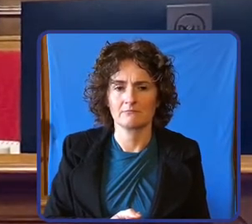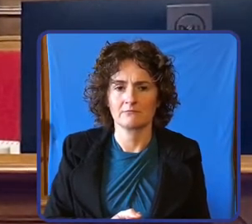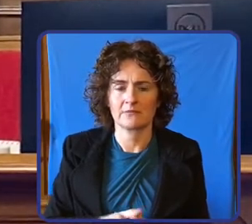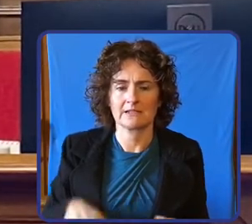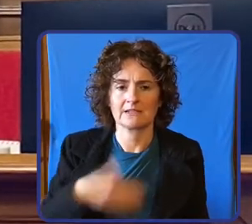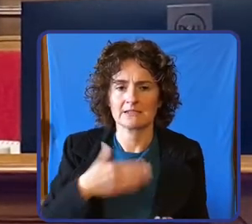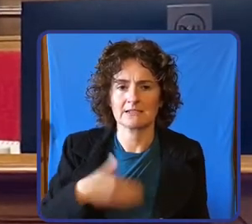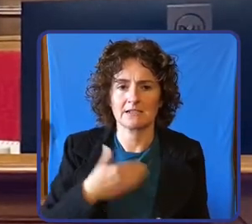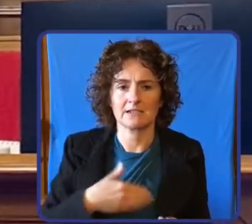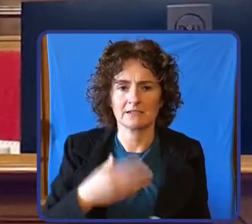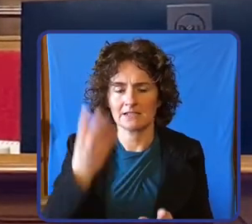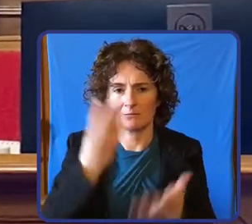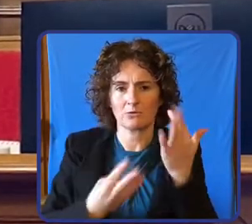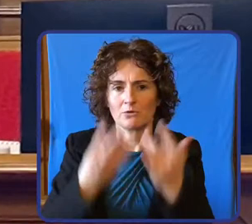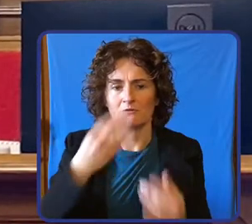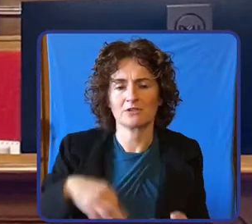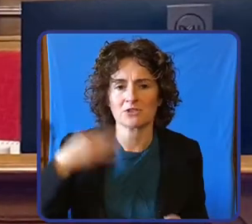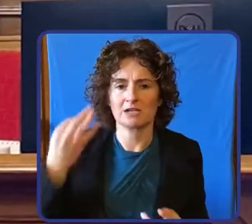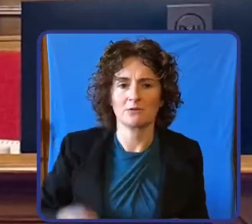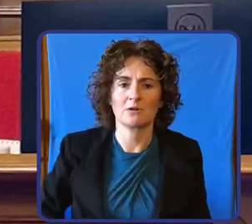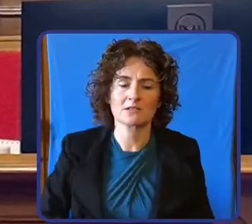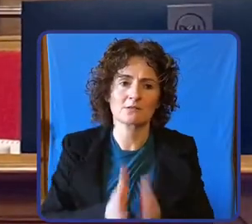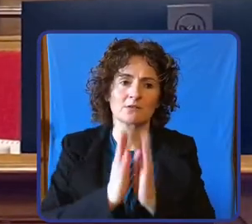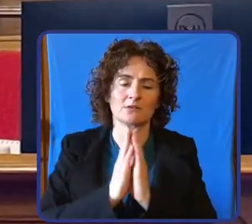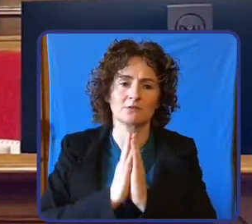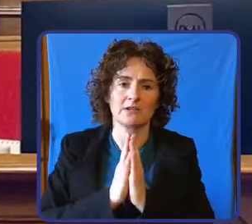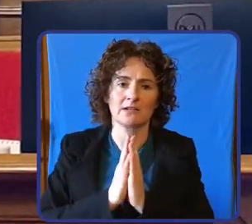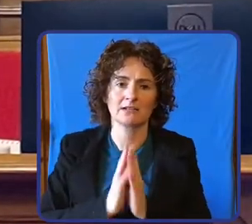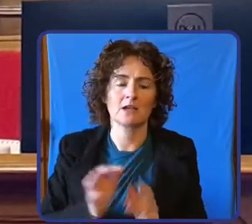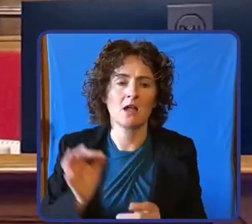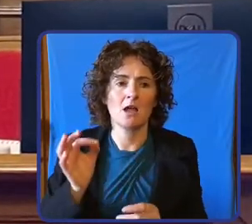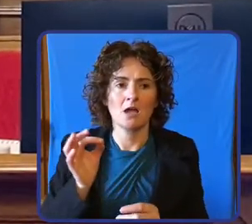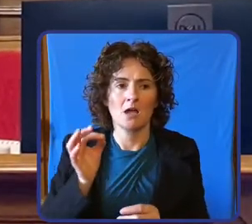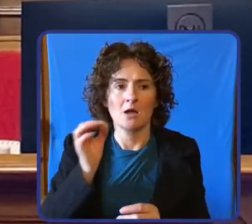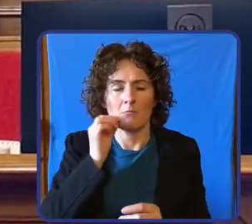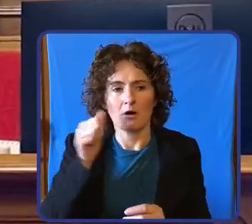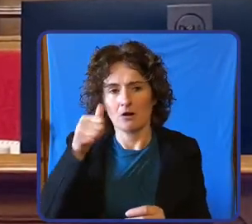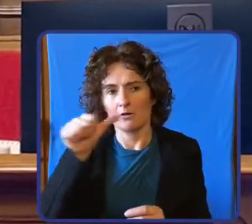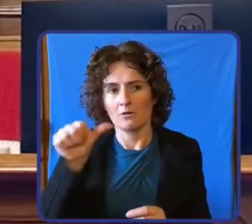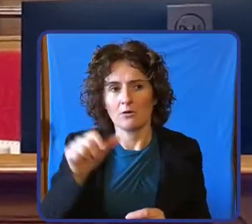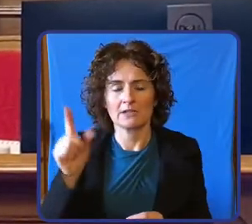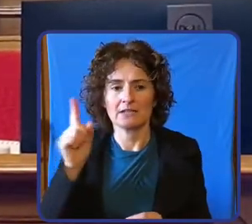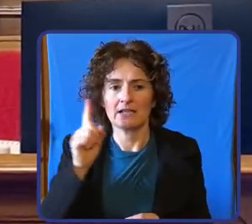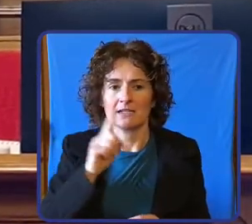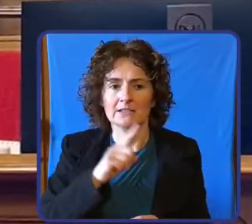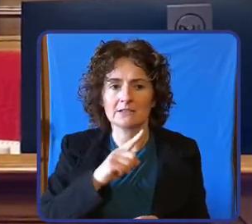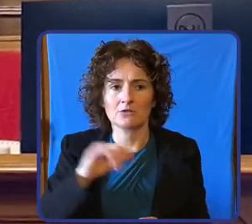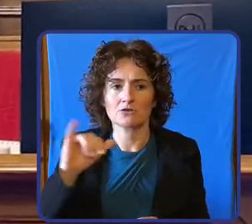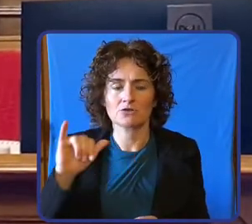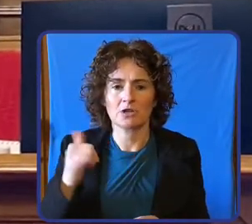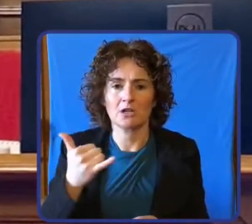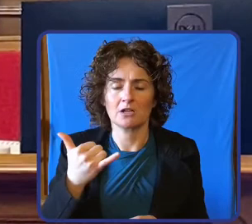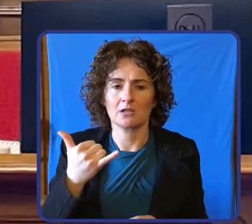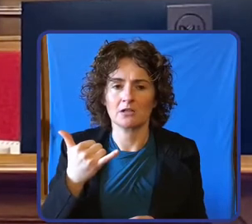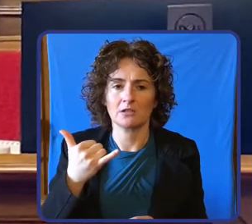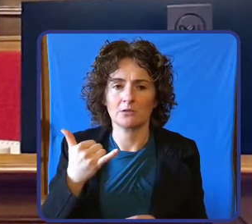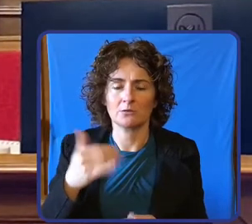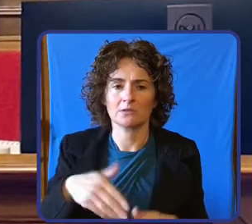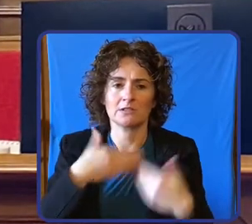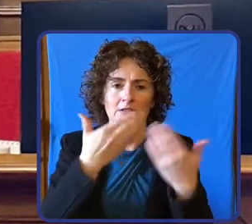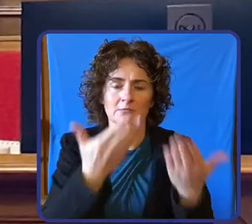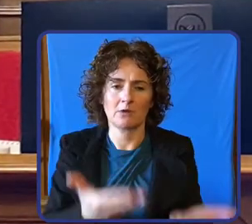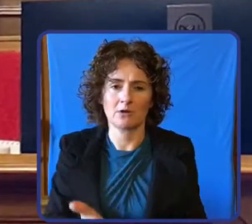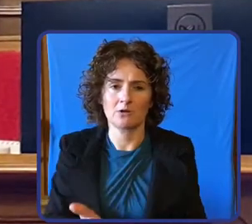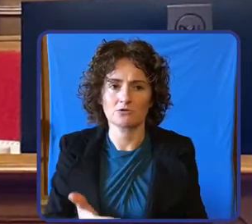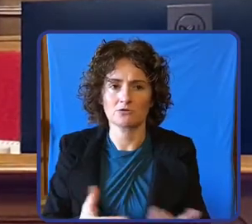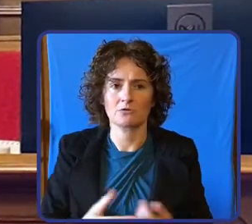akkor szeretném a könyvvizsgáló asszonyt felkérni, úgyhogy Balogni Tasi Judit könyvvizsgáló asszonyt az East Audit ZRT-től, hogy ehhez a mikrofonhoz